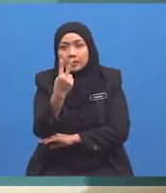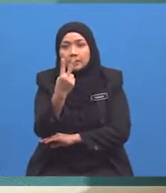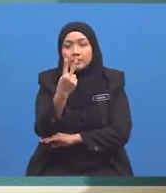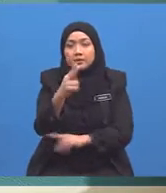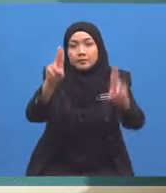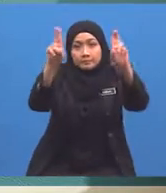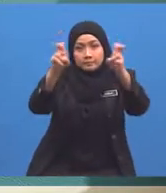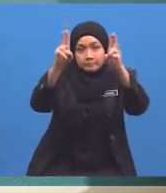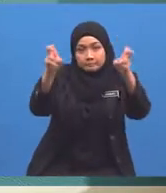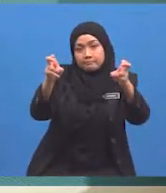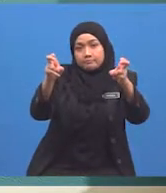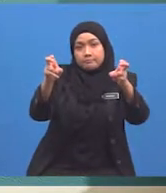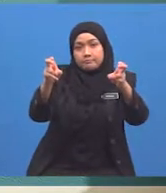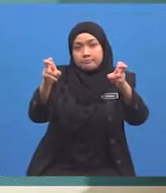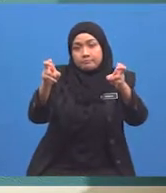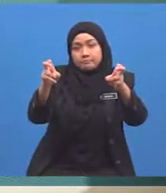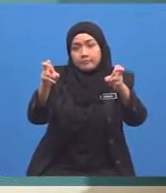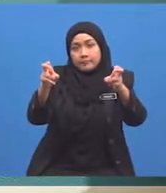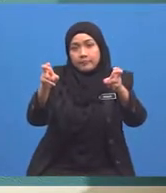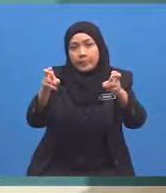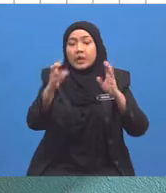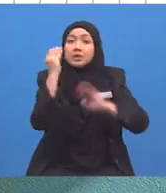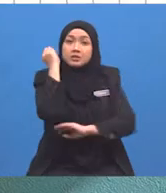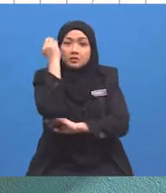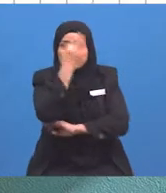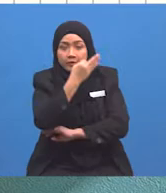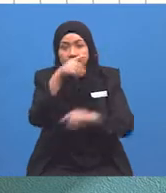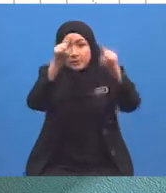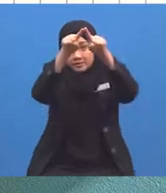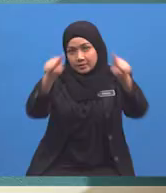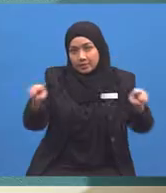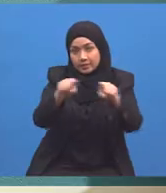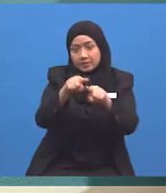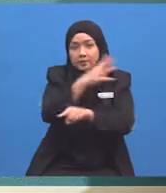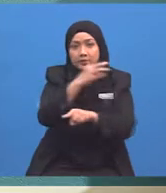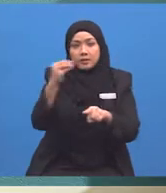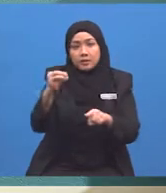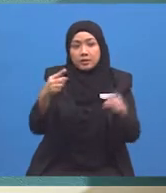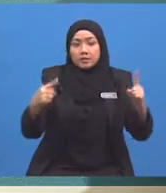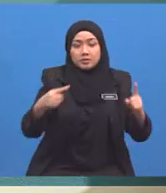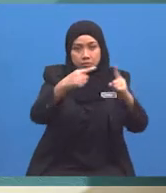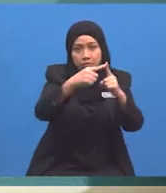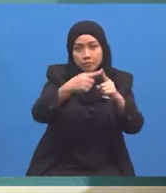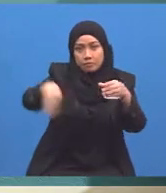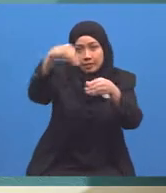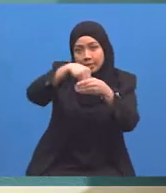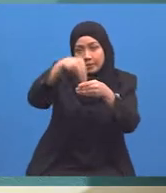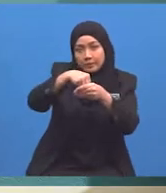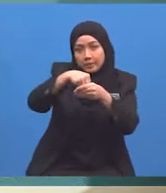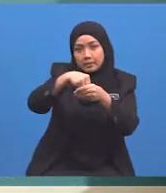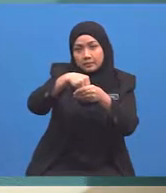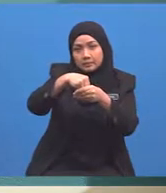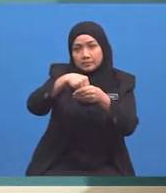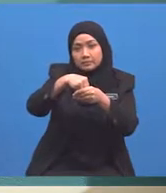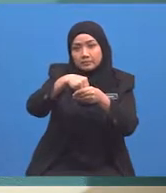cara melukis dan melabel poligon. Baiklah, tanpa membuang masa, mari